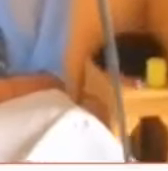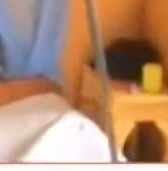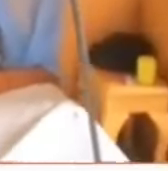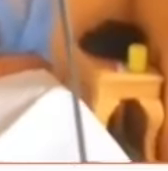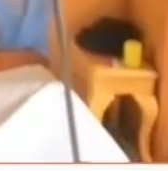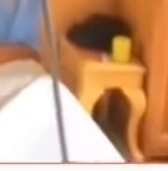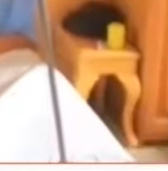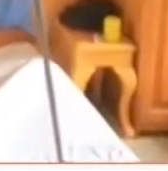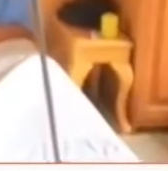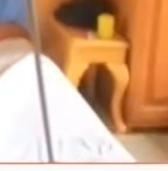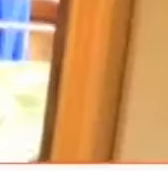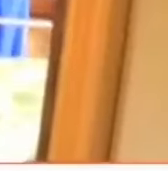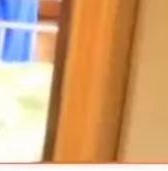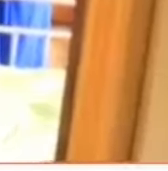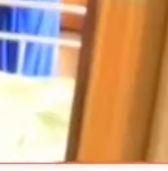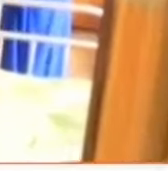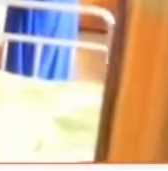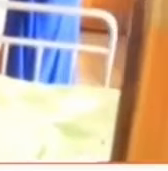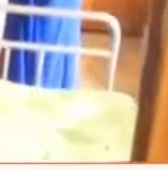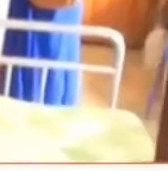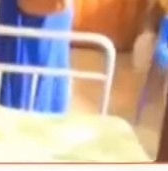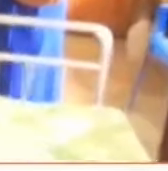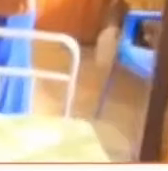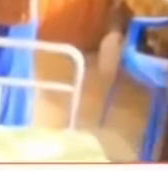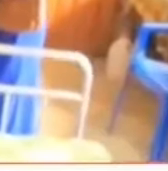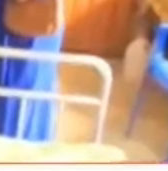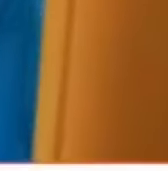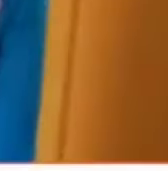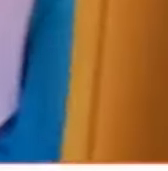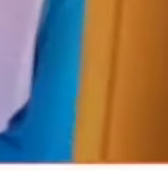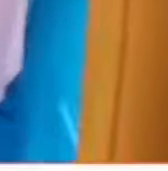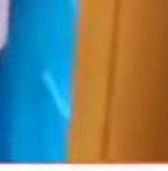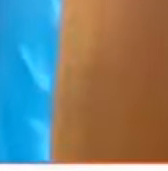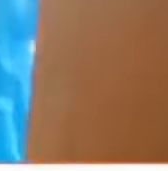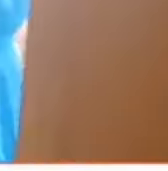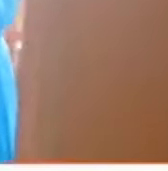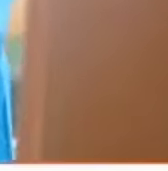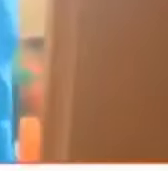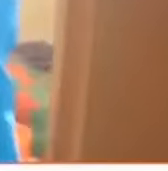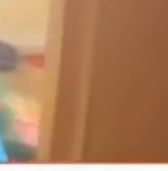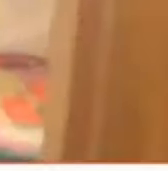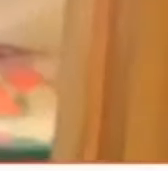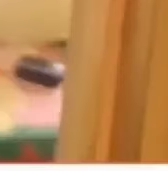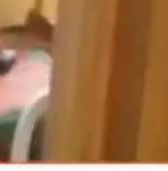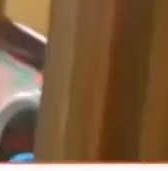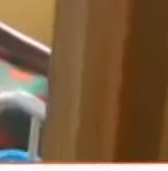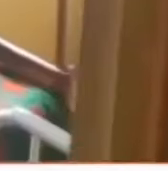ekyatandisawo amaka gano mu 1978 n'okusoomoozebwa kubayitamu naddala ebikozesebwa